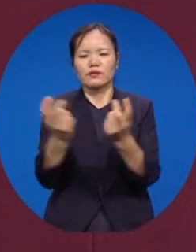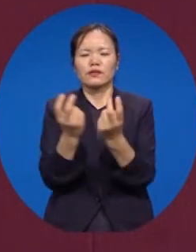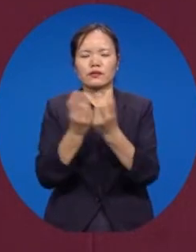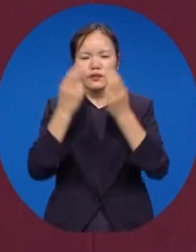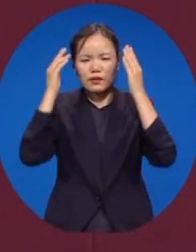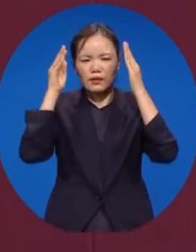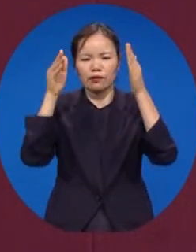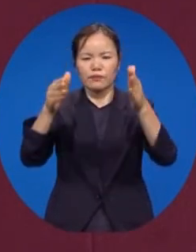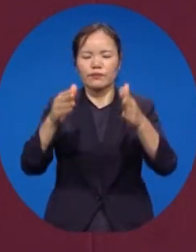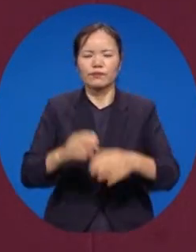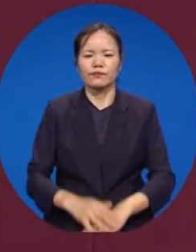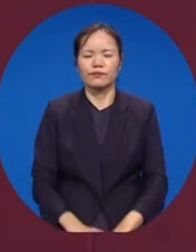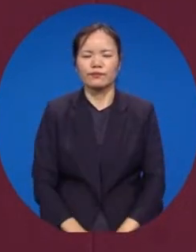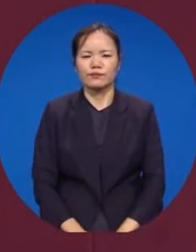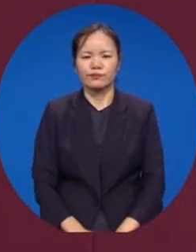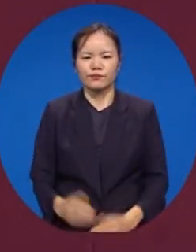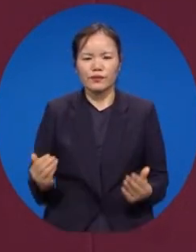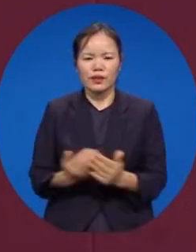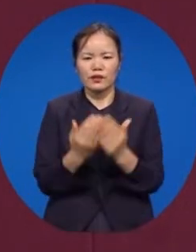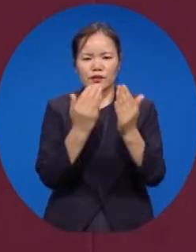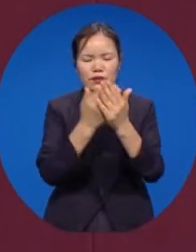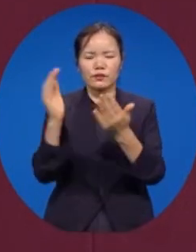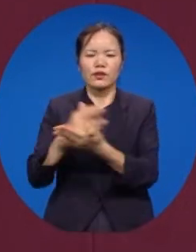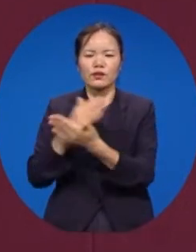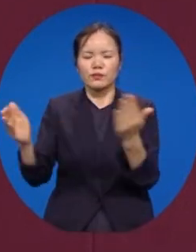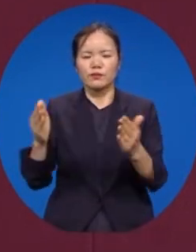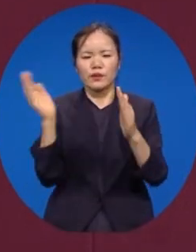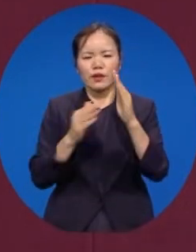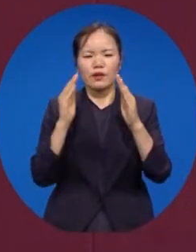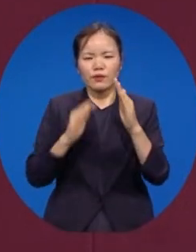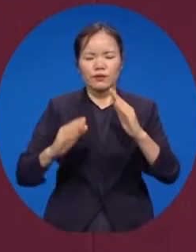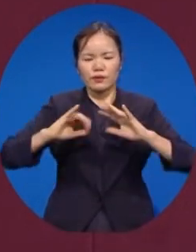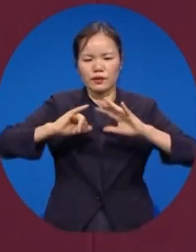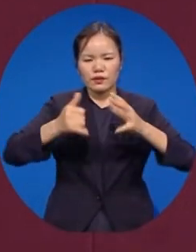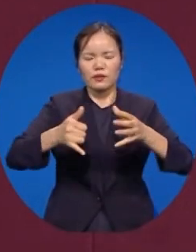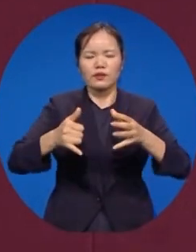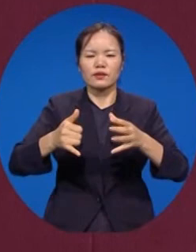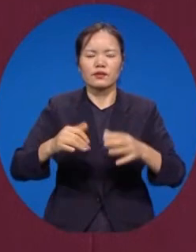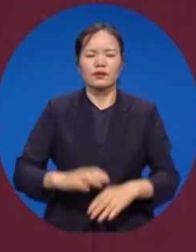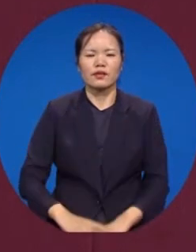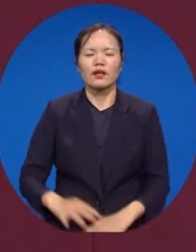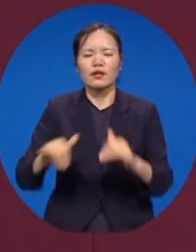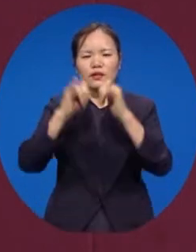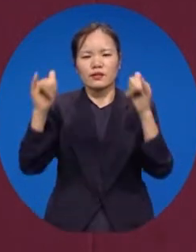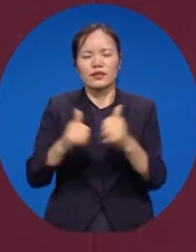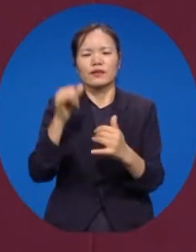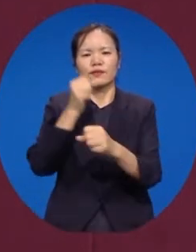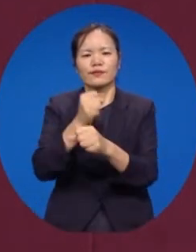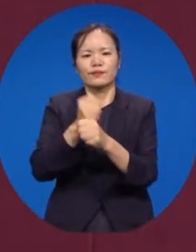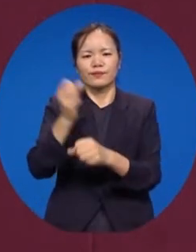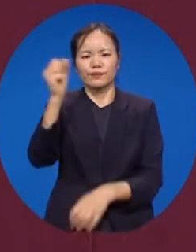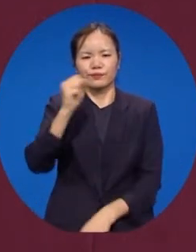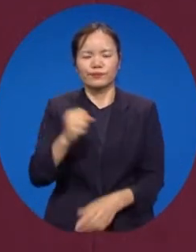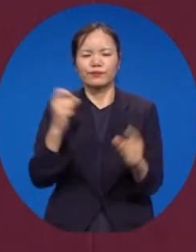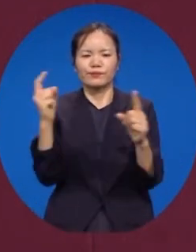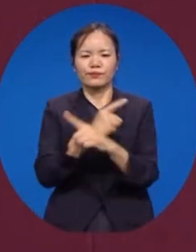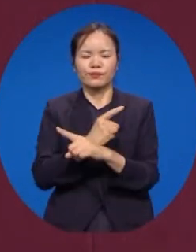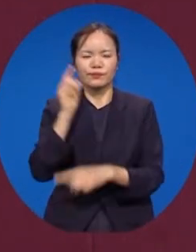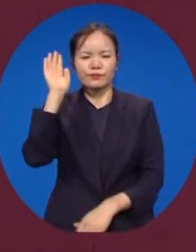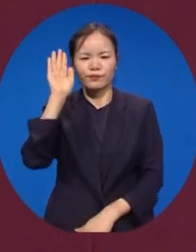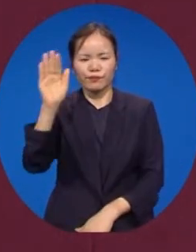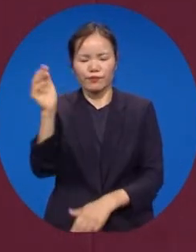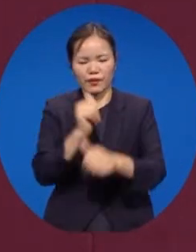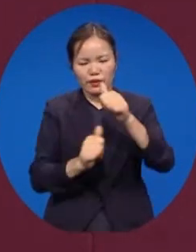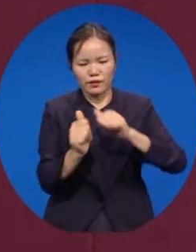방향입니다. 성장과 분배가 공정한 세상, 사회적 생산 시스템을 바꾸고 미래